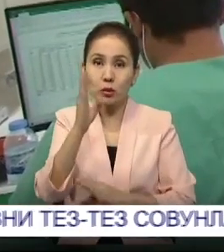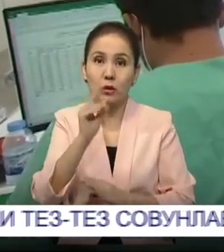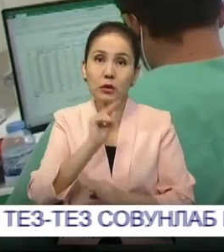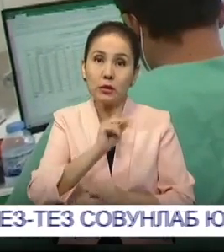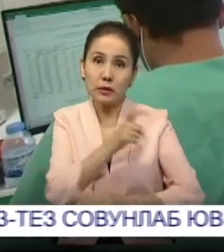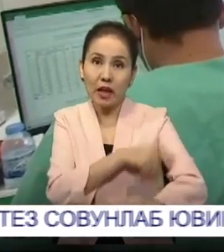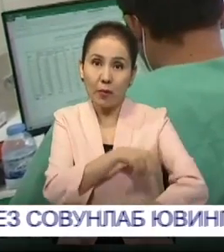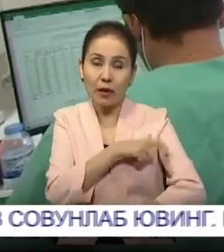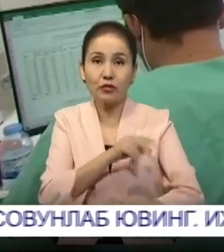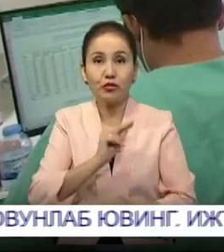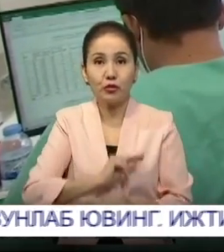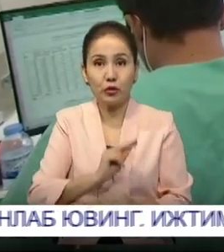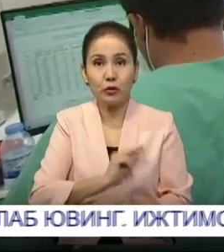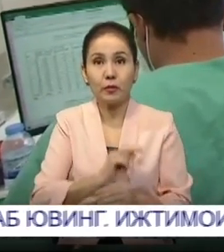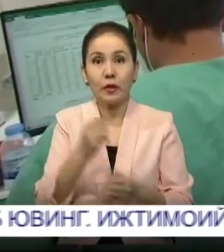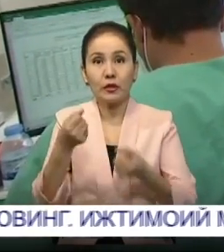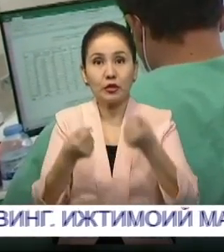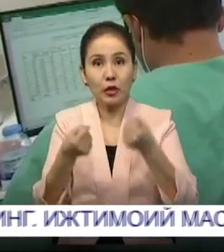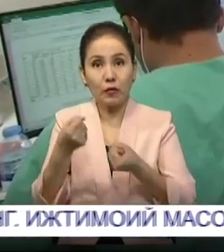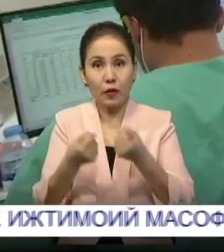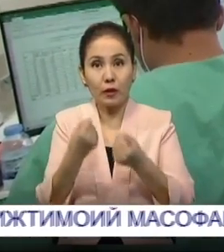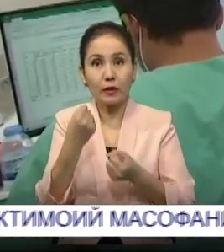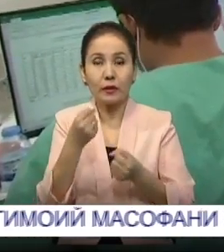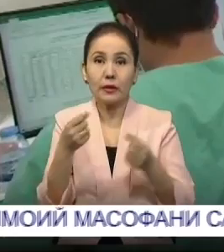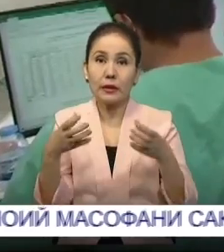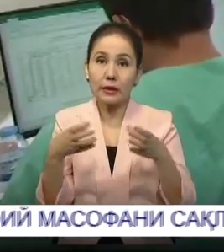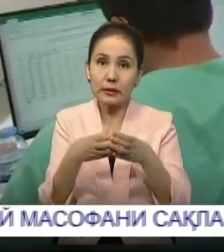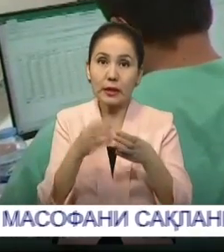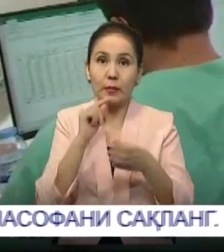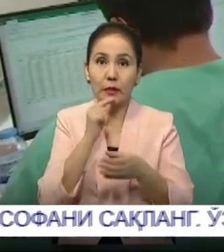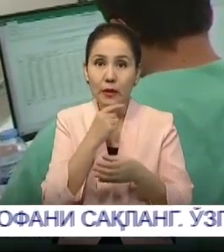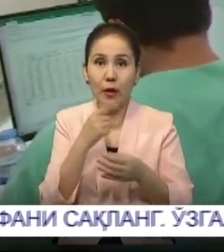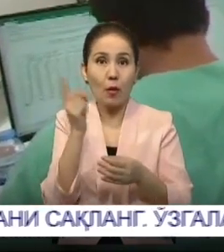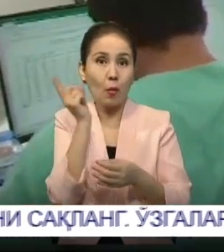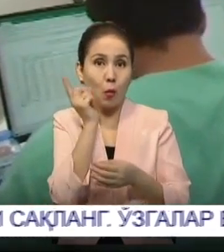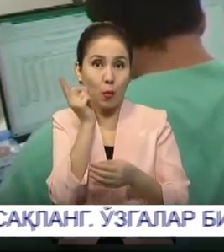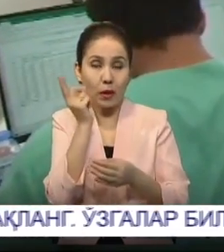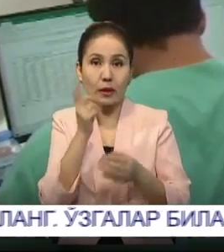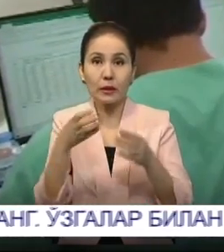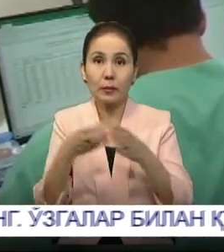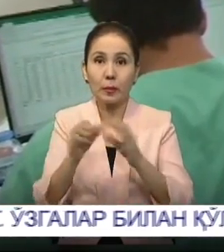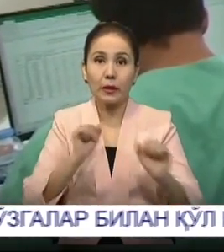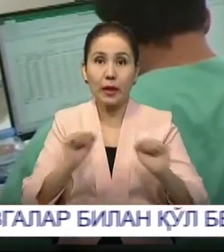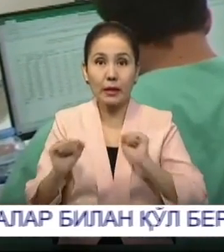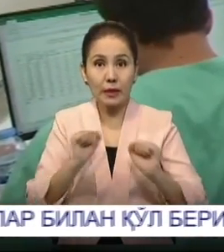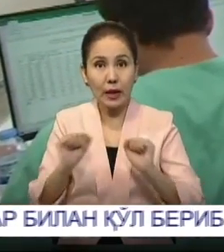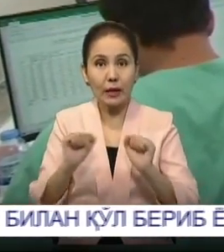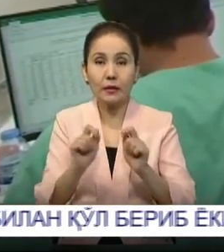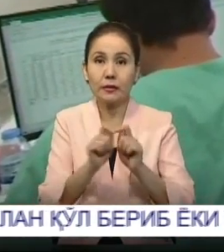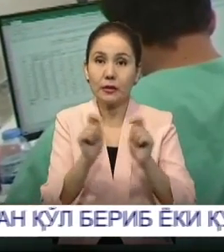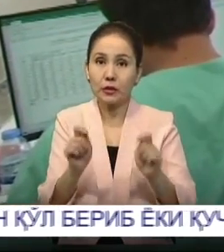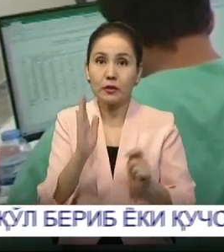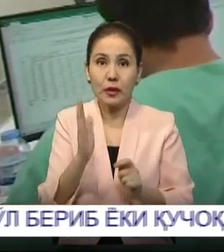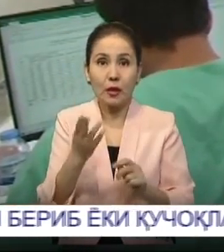nafar tibbiyot xodimi va bir nafar haydovchidan iborat ixchamlashtirilgan mobil tez tibbiy yordam brigadalari tashkil etiladi.